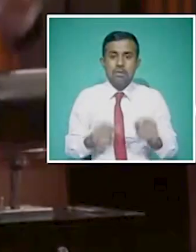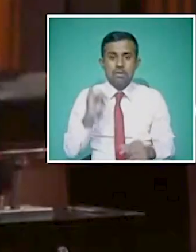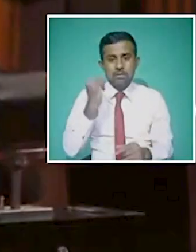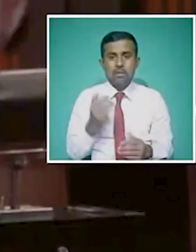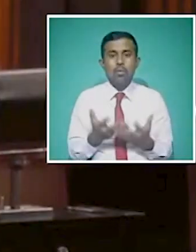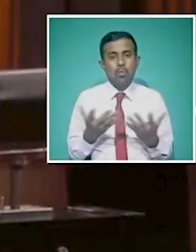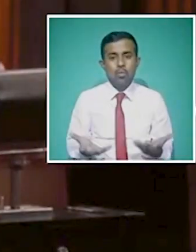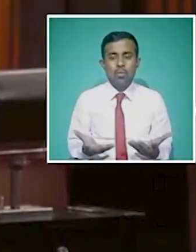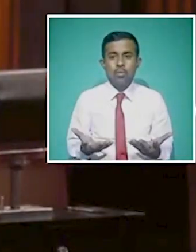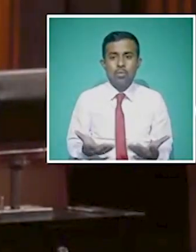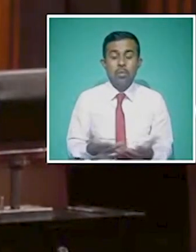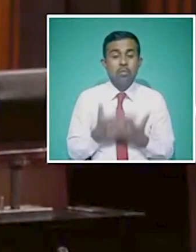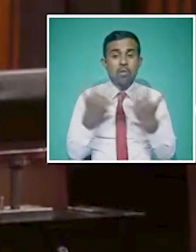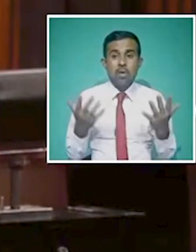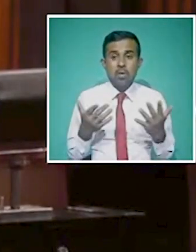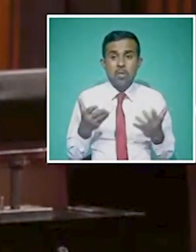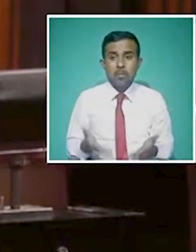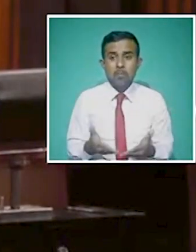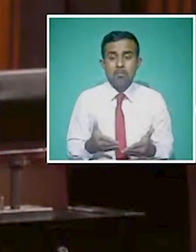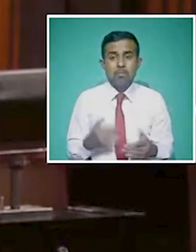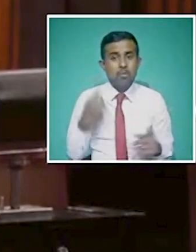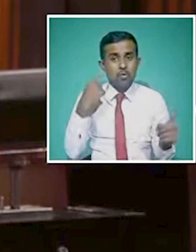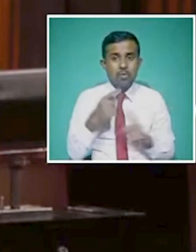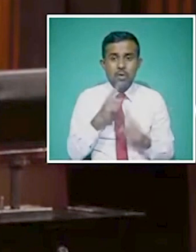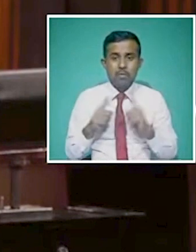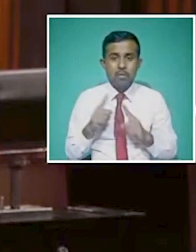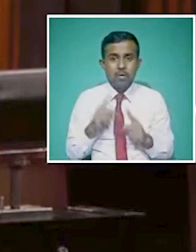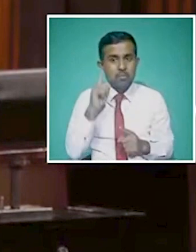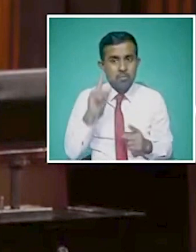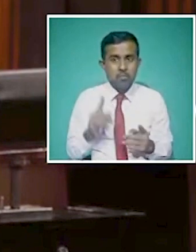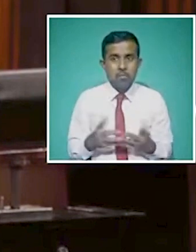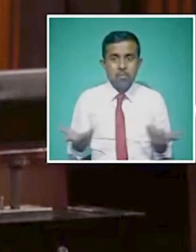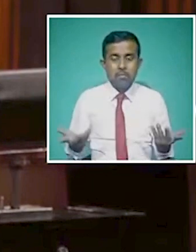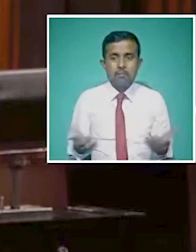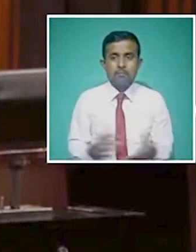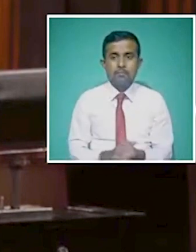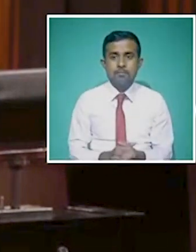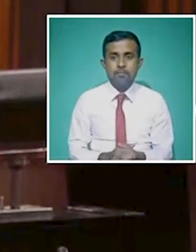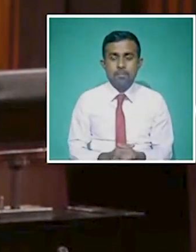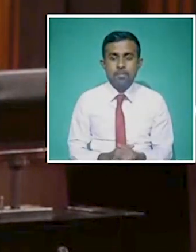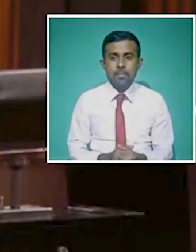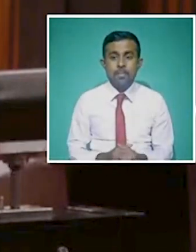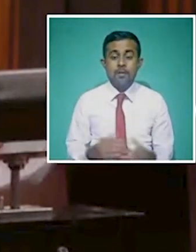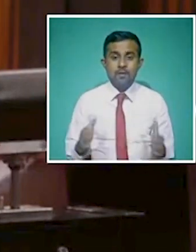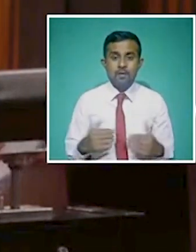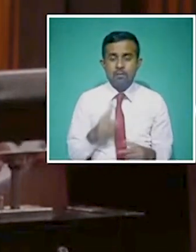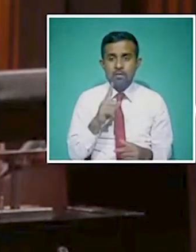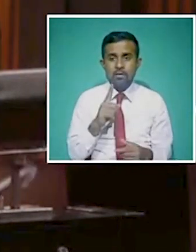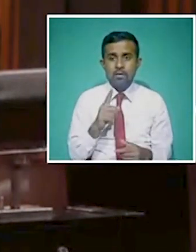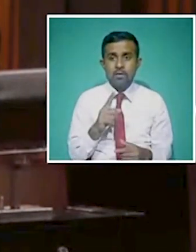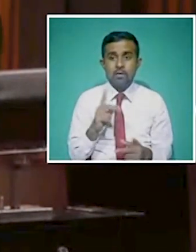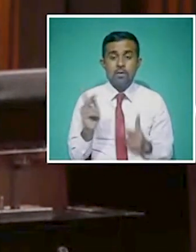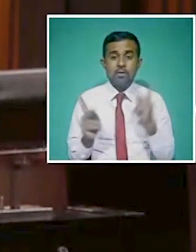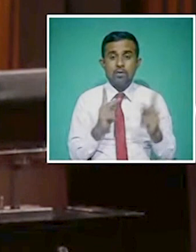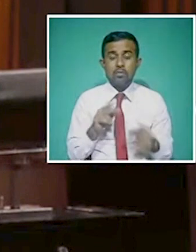කරන්නේ. ඒක නිසා මම වැඩි වශයෙන් මේ සබ්ජෙක්ට් එක ගැන මම අද කතා කරන්න බලාපොරොත්තු වෙන්නේ නැහැ. ඊළඟට අද තව සබ්ජෙක්ට් එකක් තියෙනවා Ministry of Tourism and